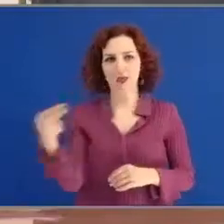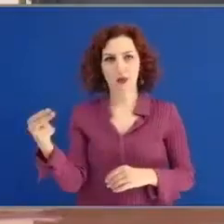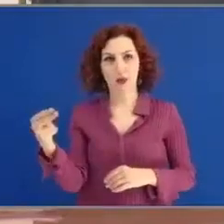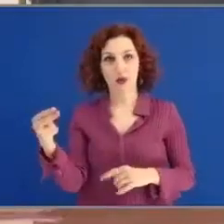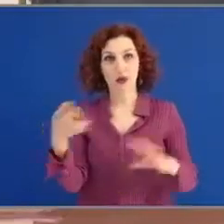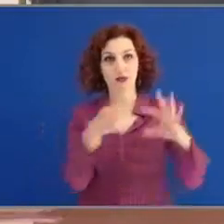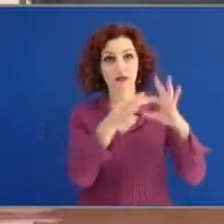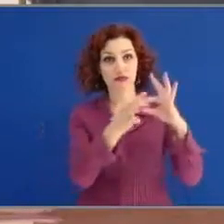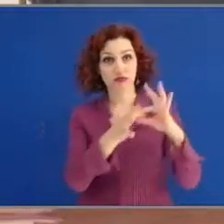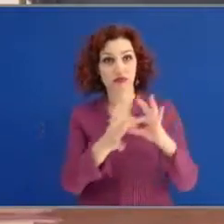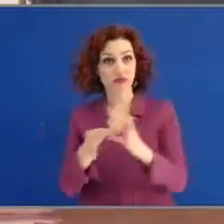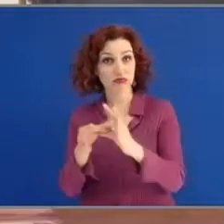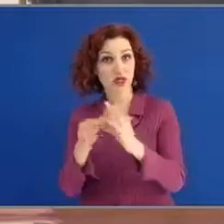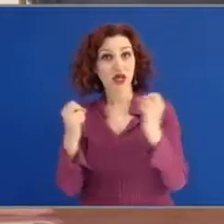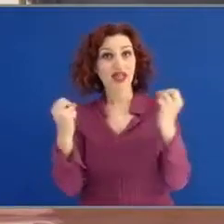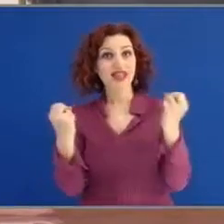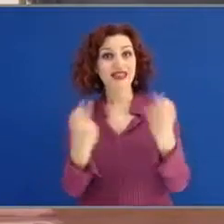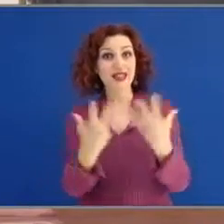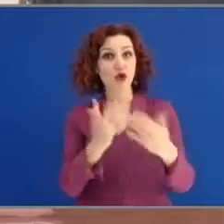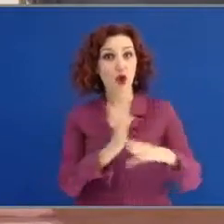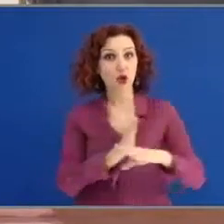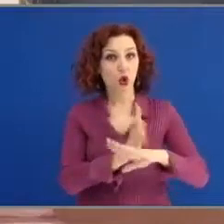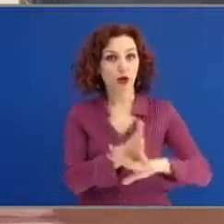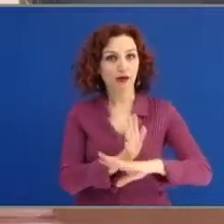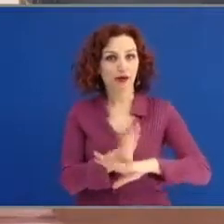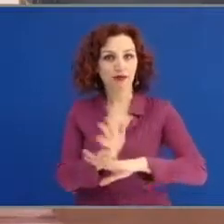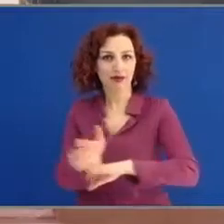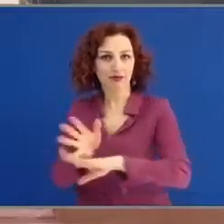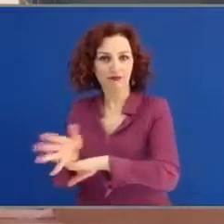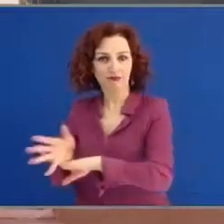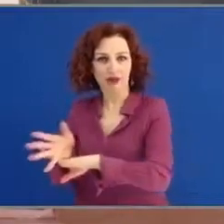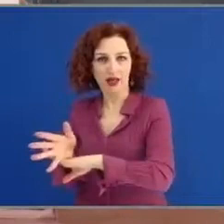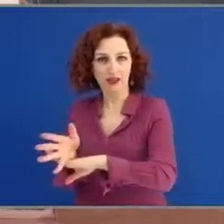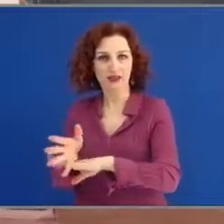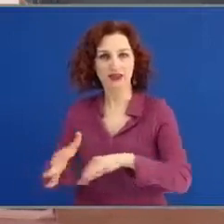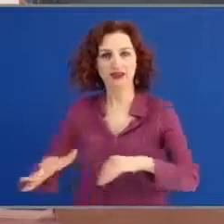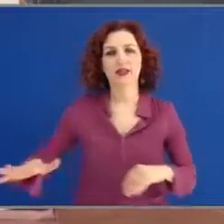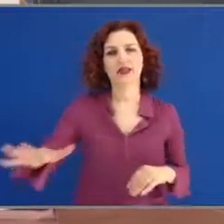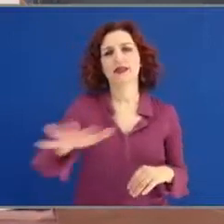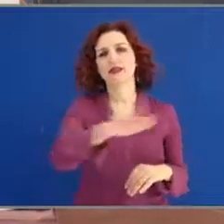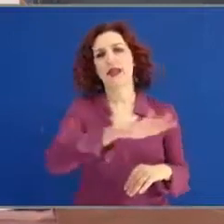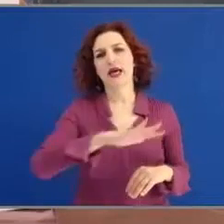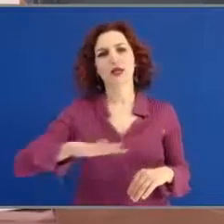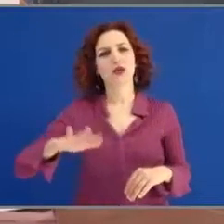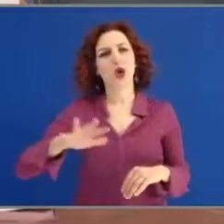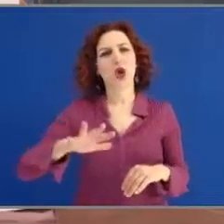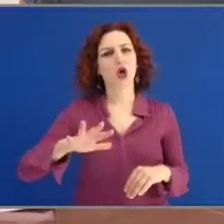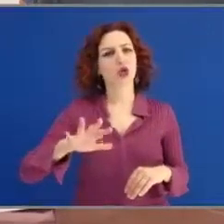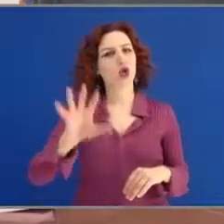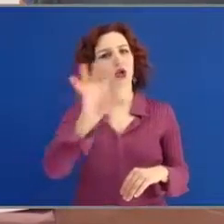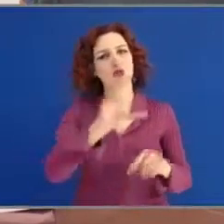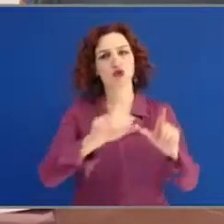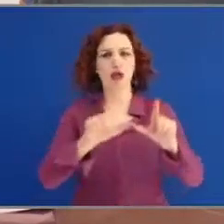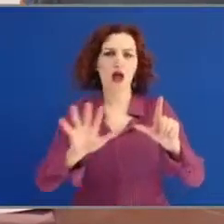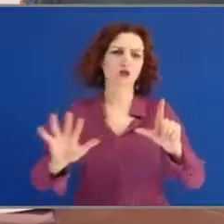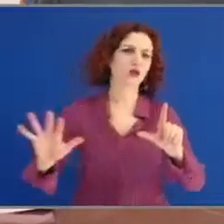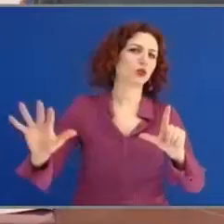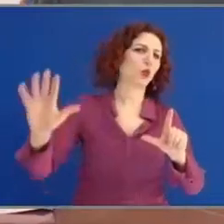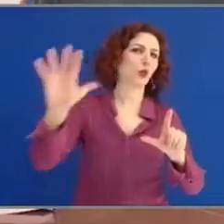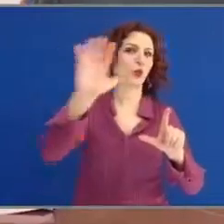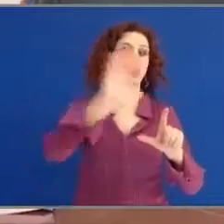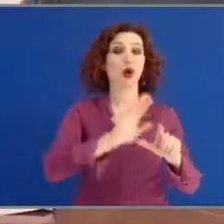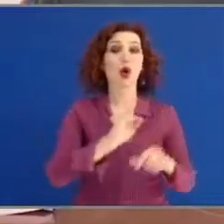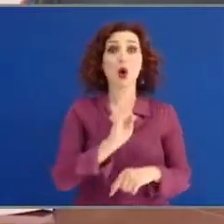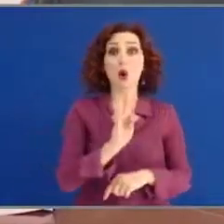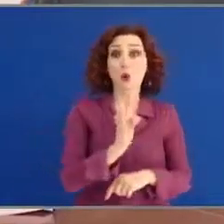riguarda 18 interventi sull'intero territorio della Regione, 14 dei quali